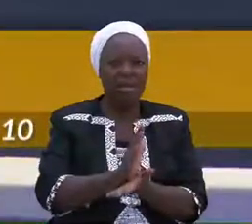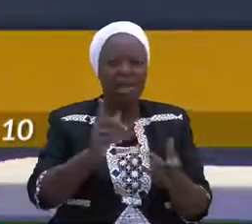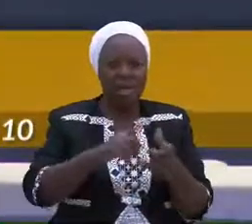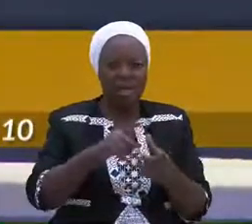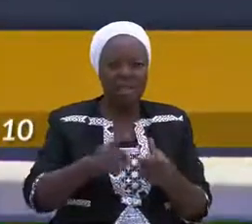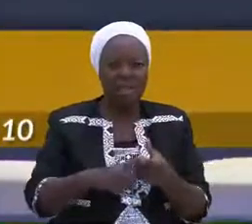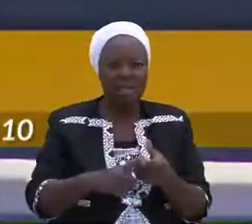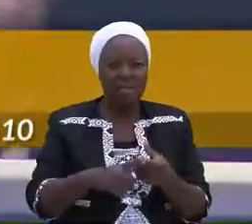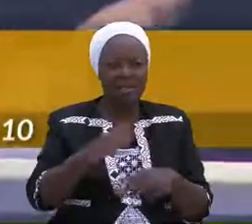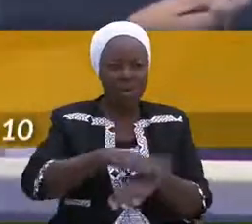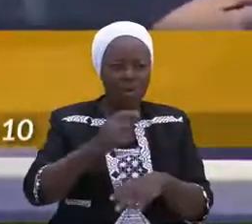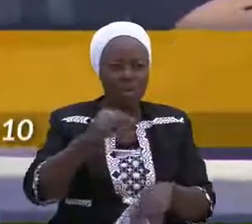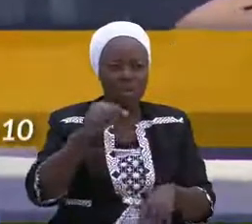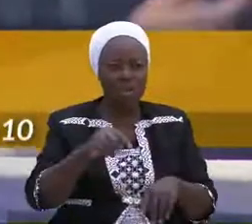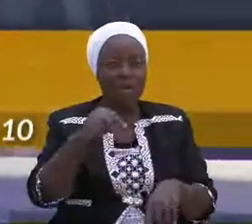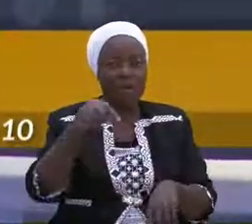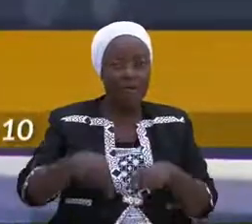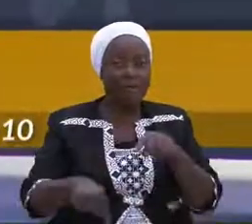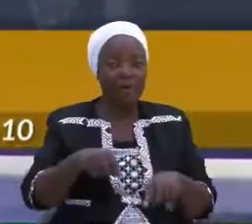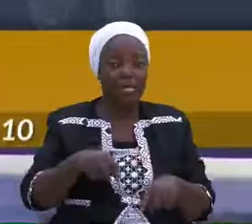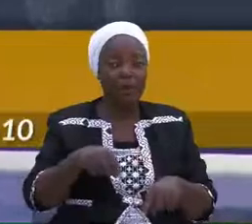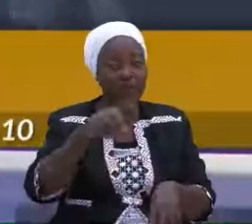bond et marcha.